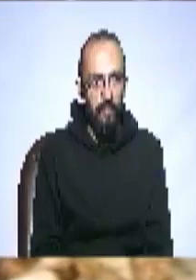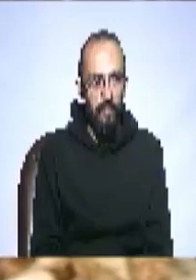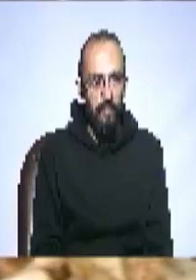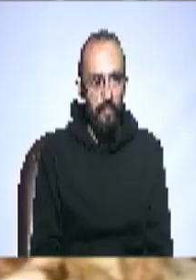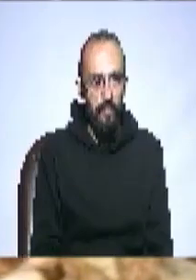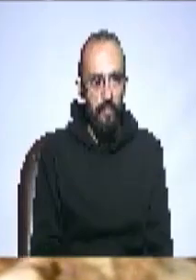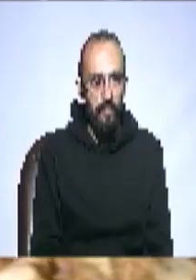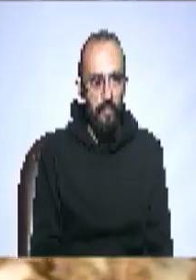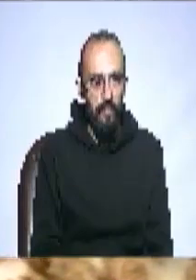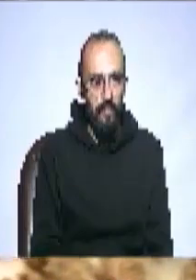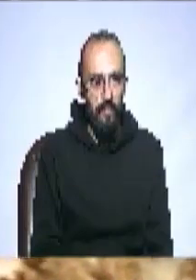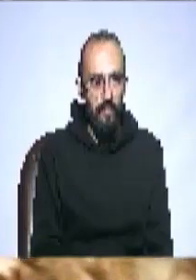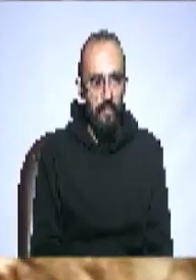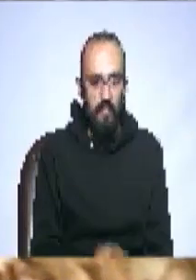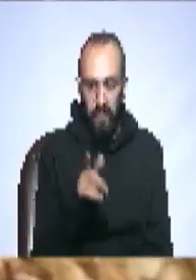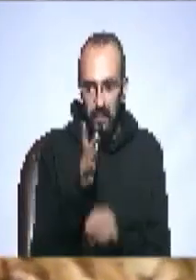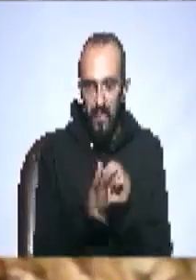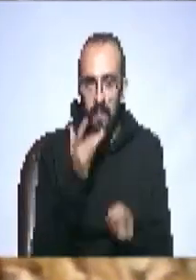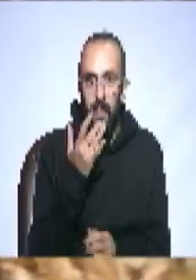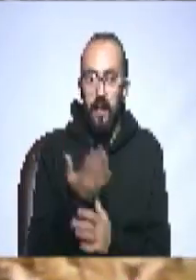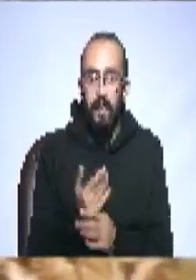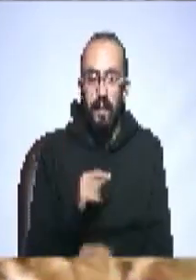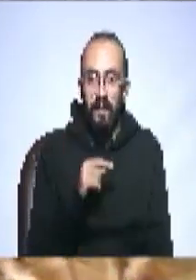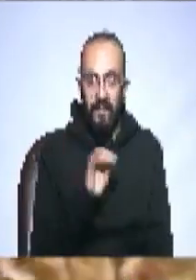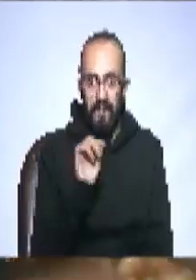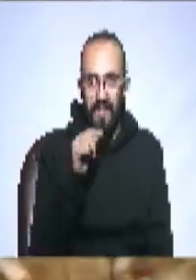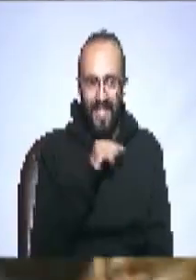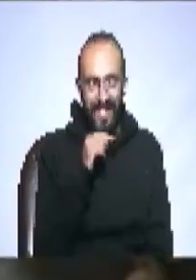دي انت ما قطعتهاش ليه